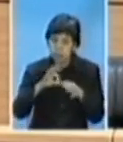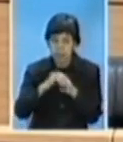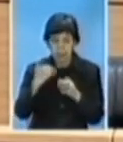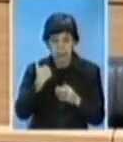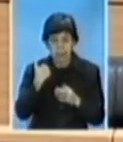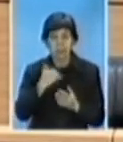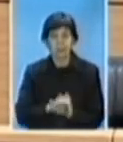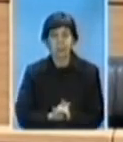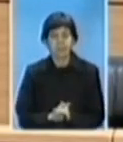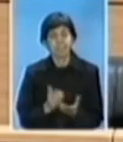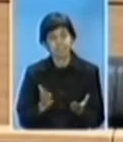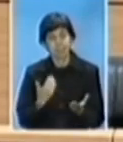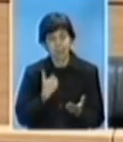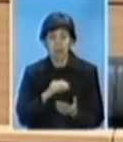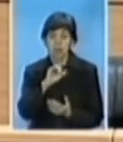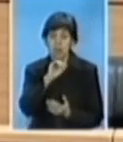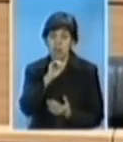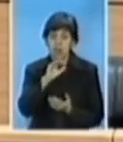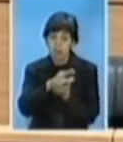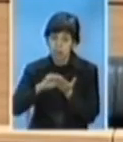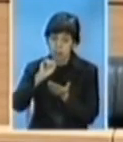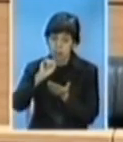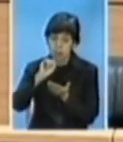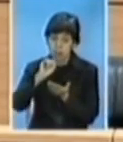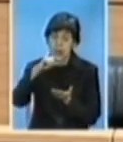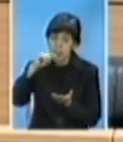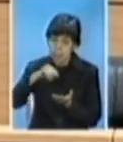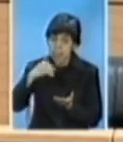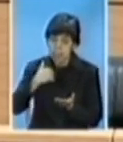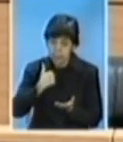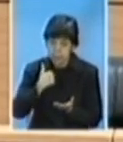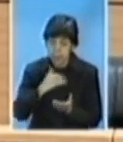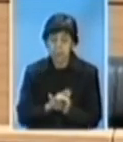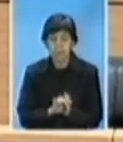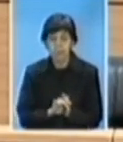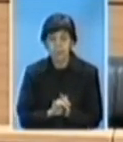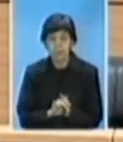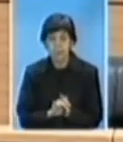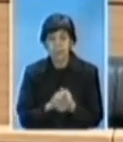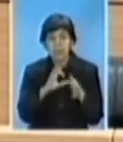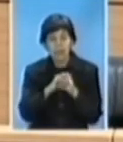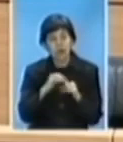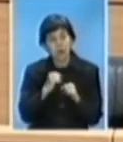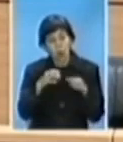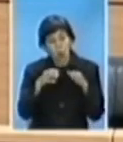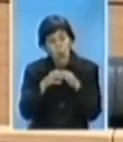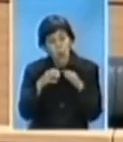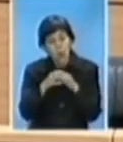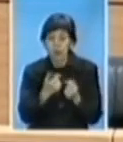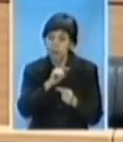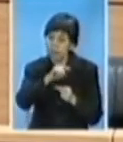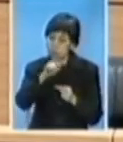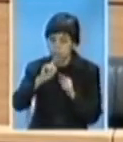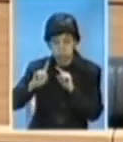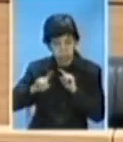อยู่บ้างจริงๆสภานั้นเป็นที่มาของตัวแทนของกลุ่มผลประโยชน์ต่